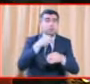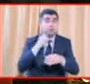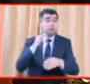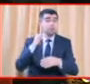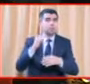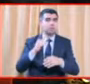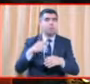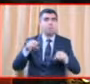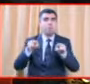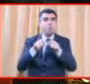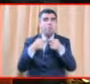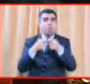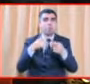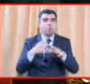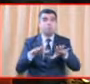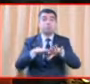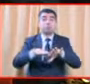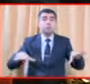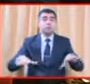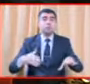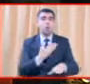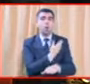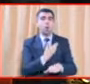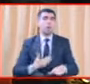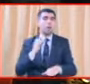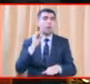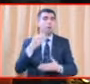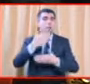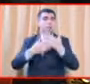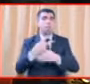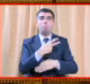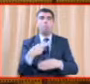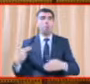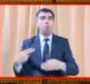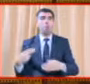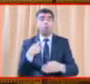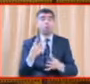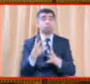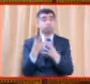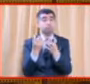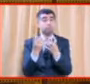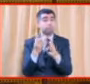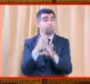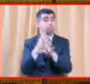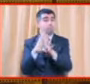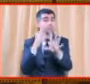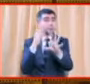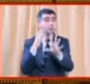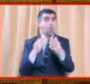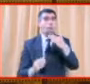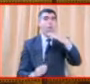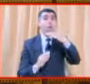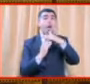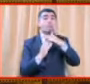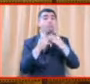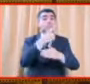تواجدهم فوق عقار تابع للدولة المغربية، مما جعل تكاثرهم طبيعي ظل متوقفا إلى إشعار آخر.